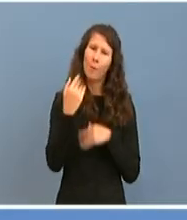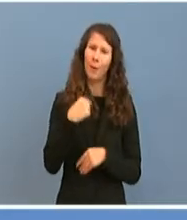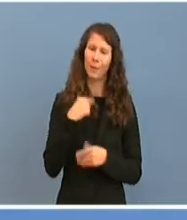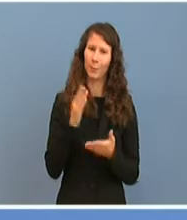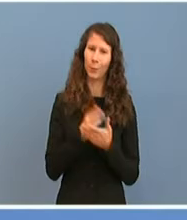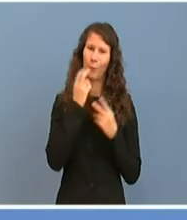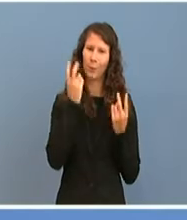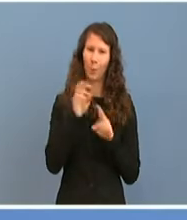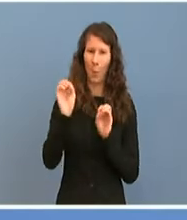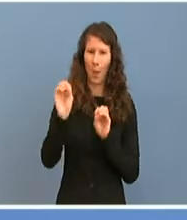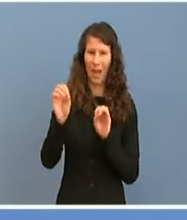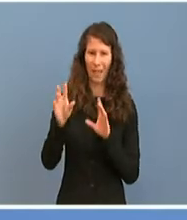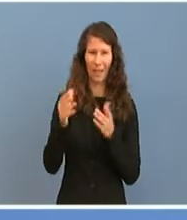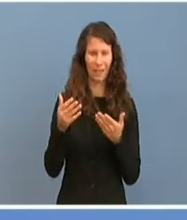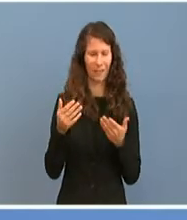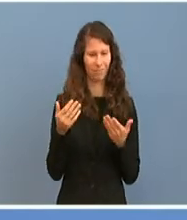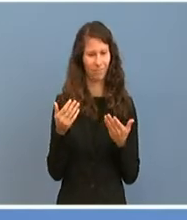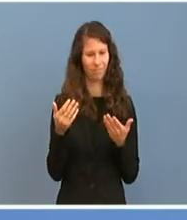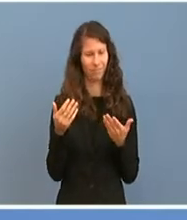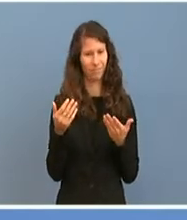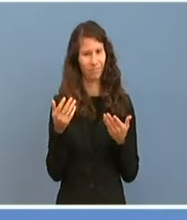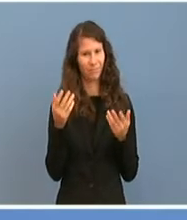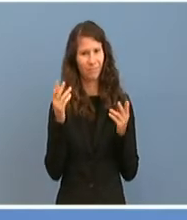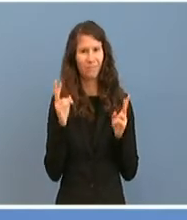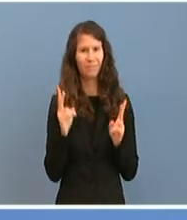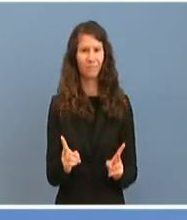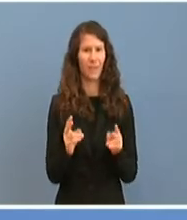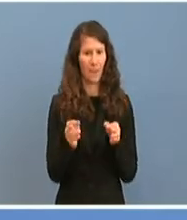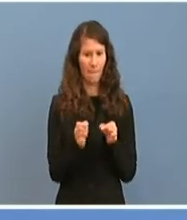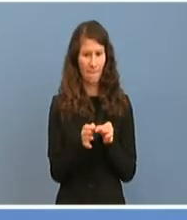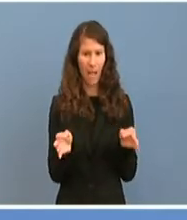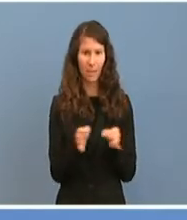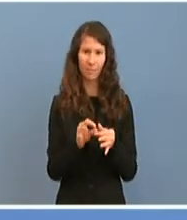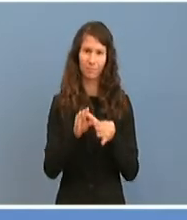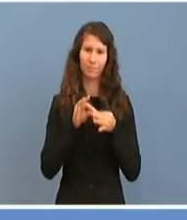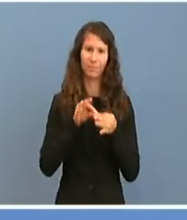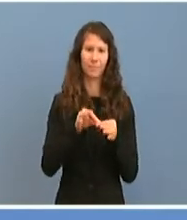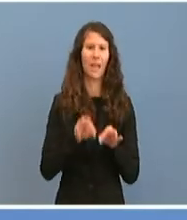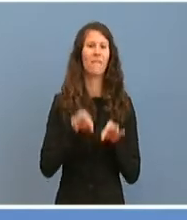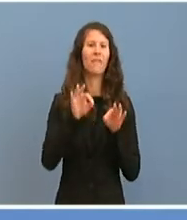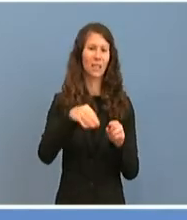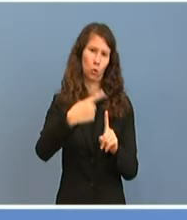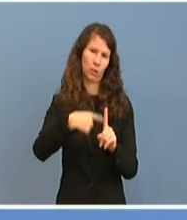zu erklären, warum es richtig ist, Maßnahmen an den Infektionszahlen